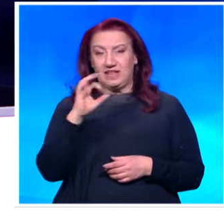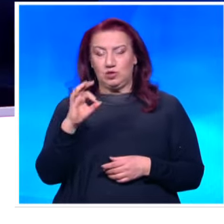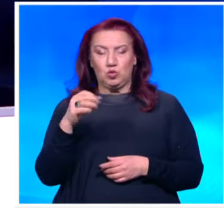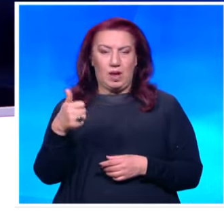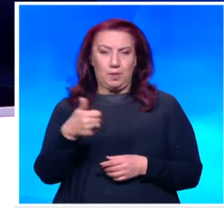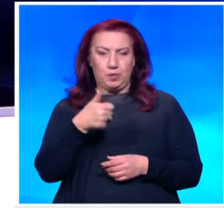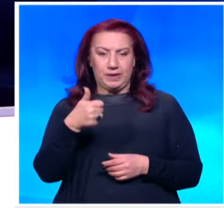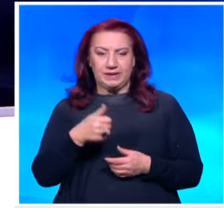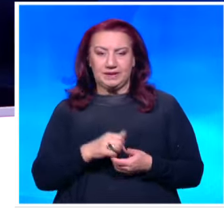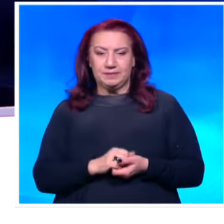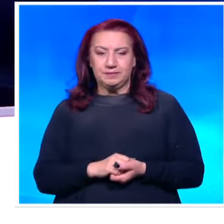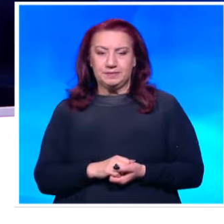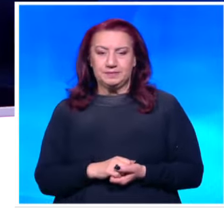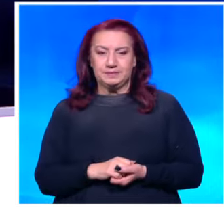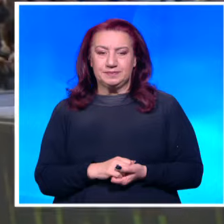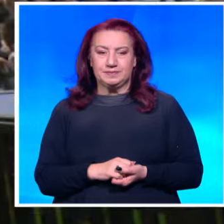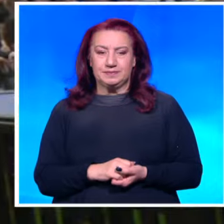сблъсъка. Здравей!